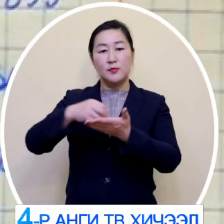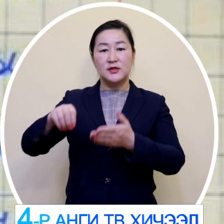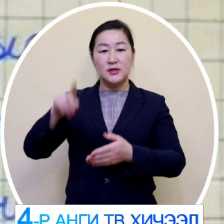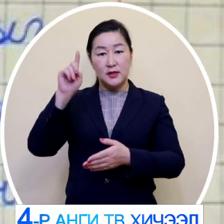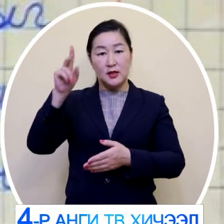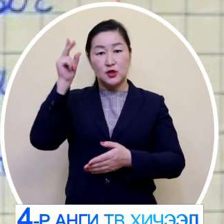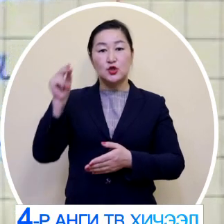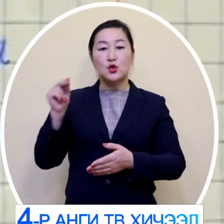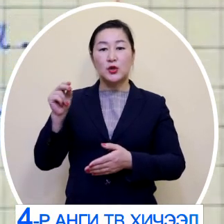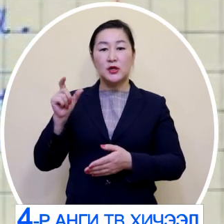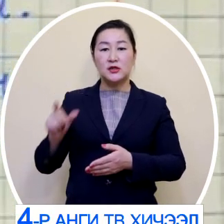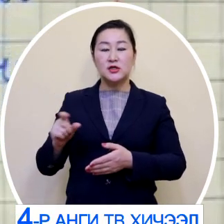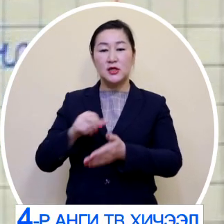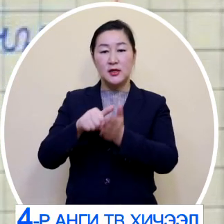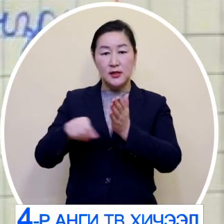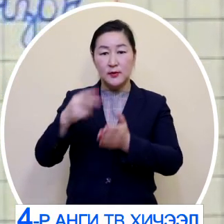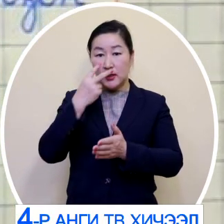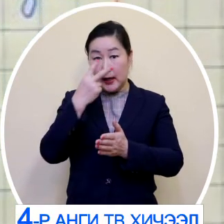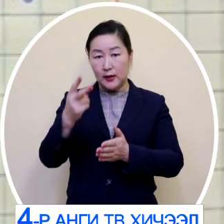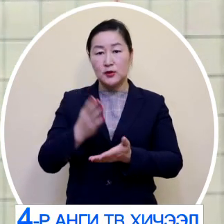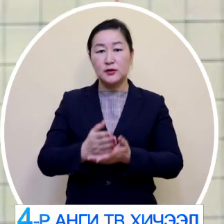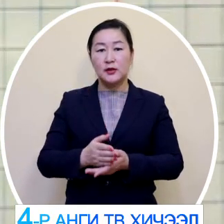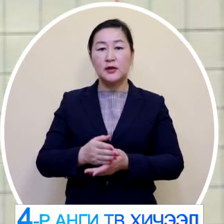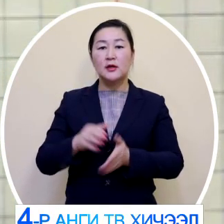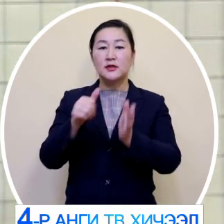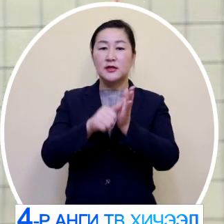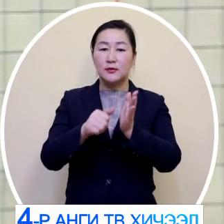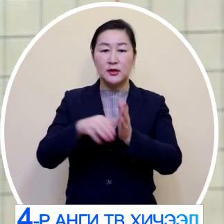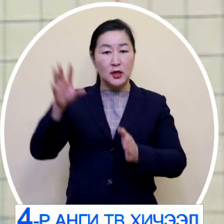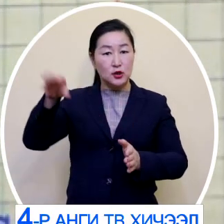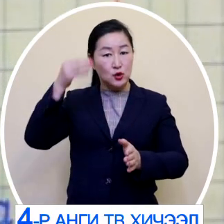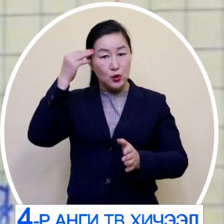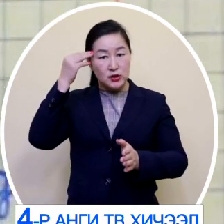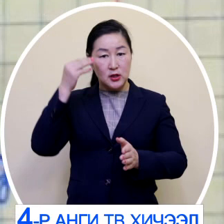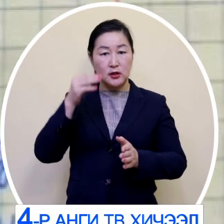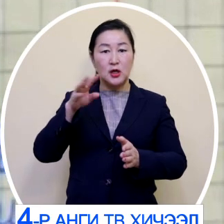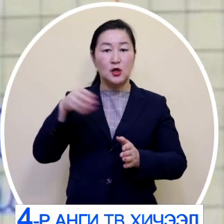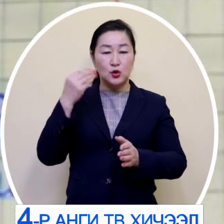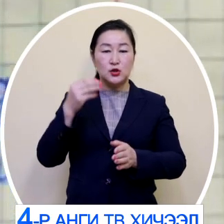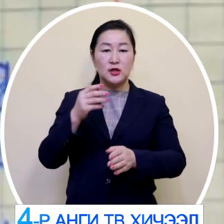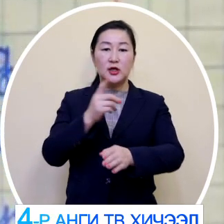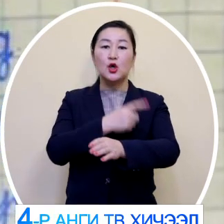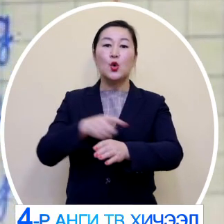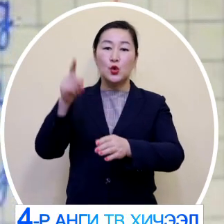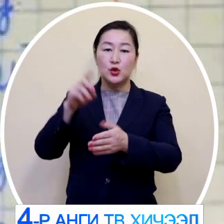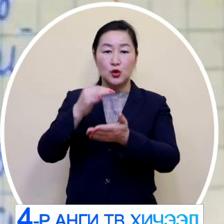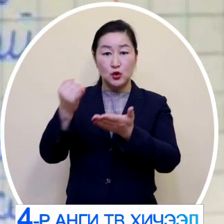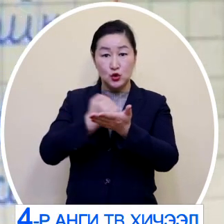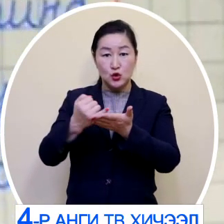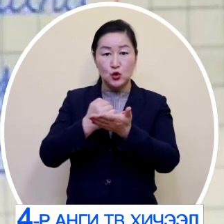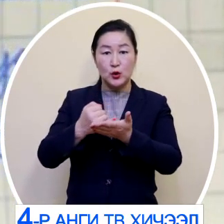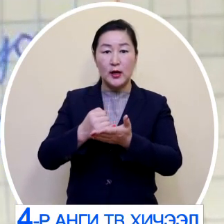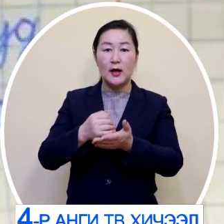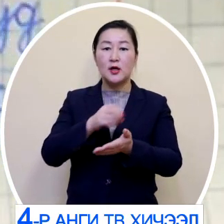Өнөөдрийн хичээлийг тэмдэглэсэн нэгэн сурагчийн тэмдгийг харуулж байна. Дэвтэрт дуршилт, дуршилтын үр дүнг зургаар